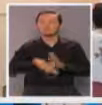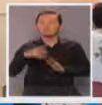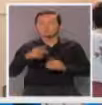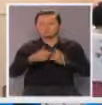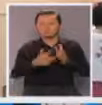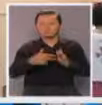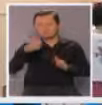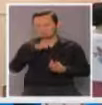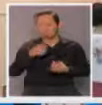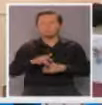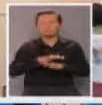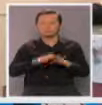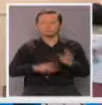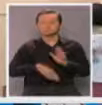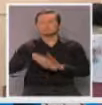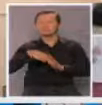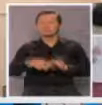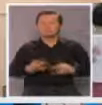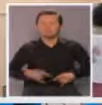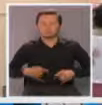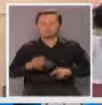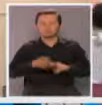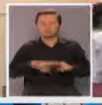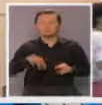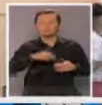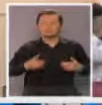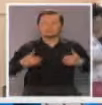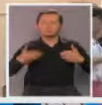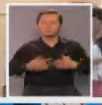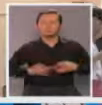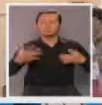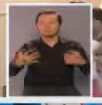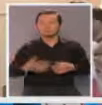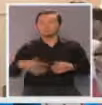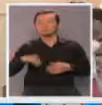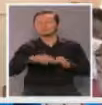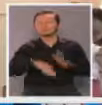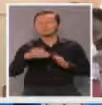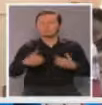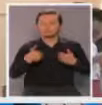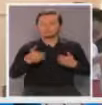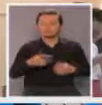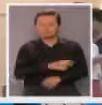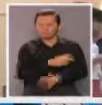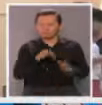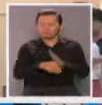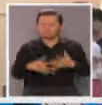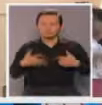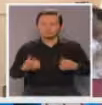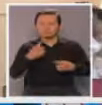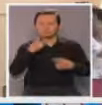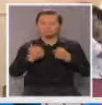здоровья среди населения, рост демографии. Поздравляю всех с профессиональным праздником. Желаю всем работникам здравоохранения крепкого